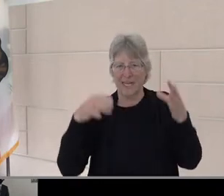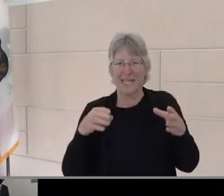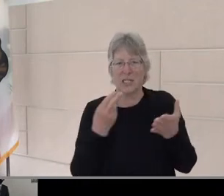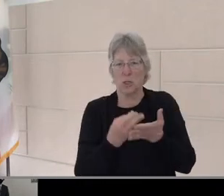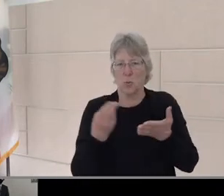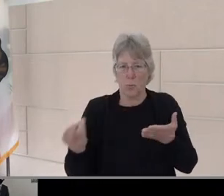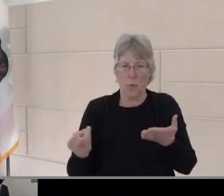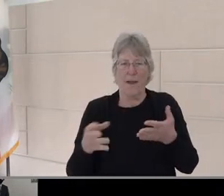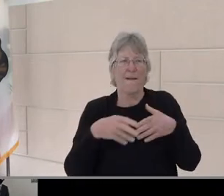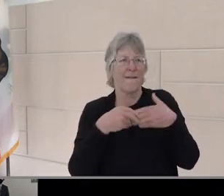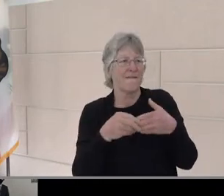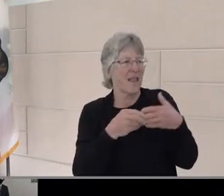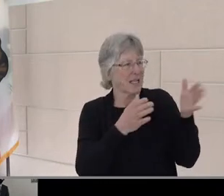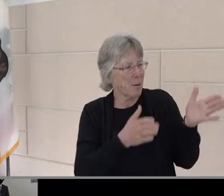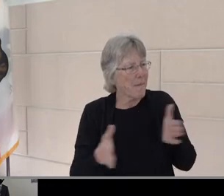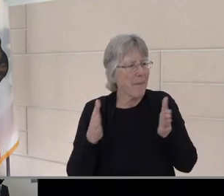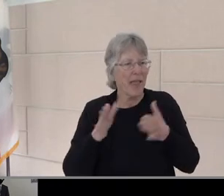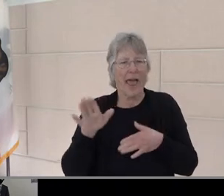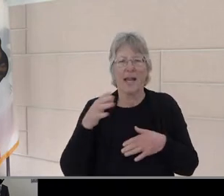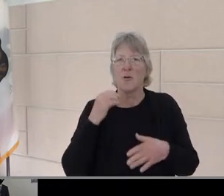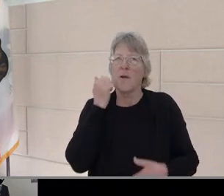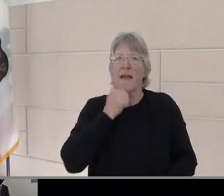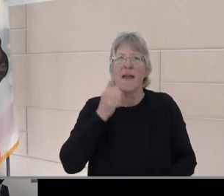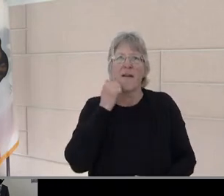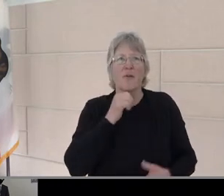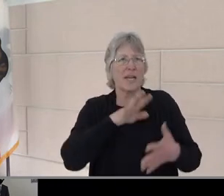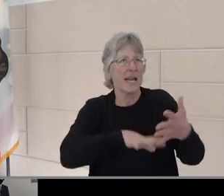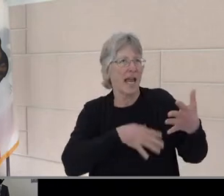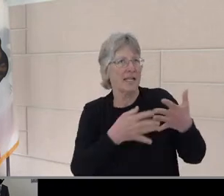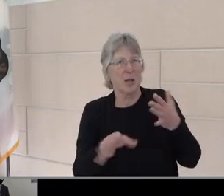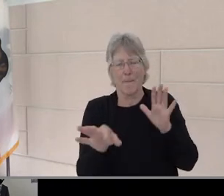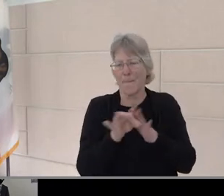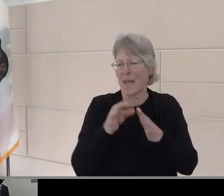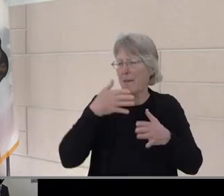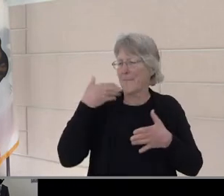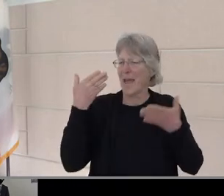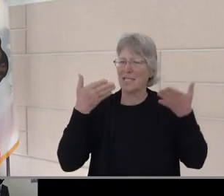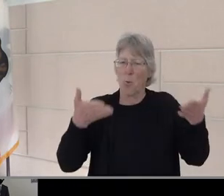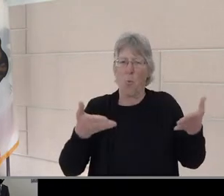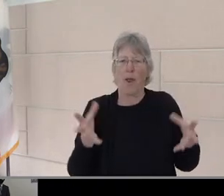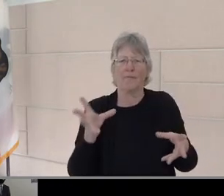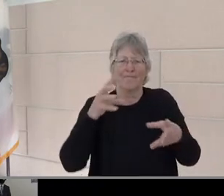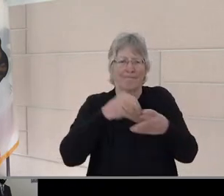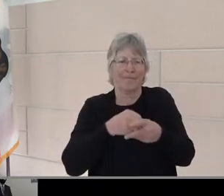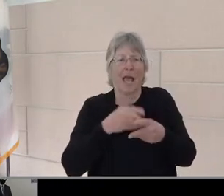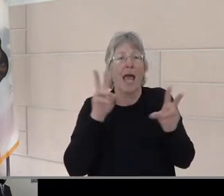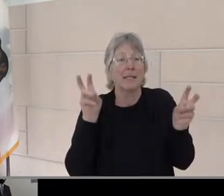ង់ដារដើម្បីធ្វើឲ្យគម្រោងដាក់គៀគម្រោងមេរៀនប្រចាំថ្ងៃ